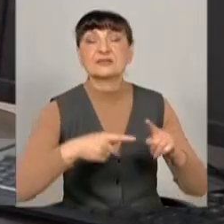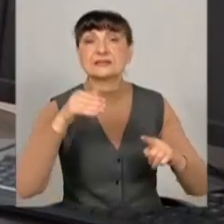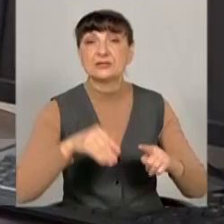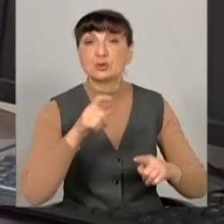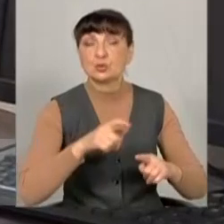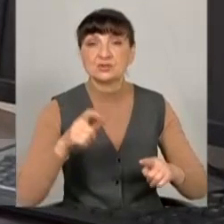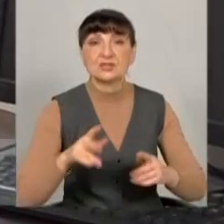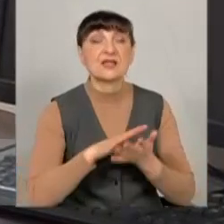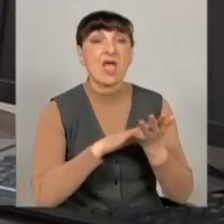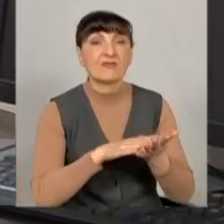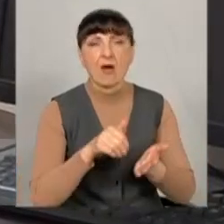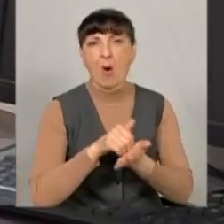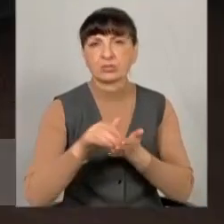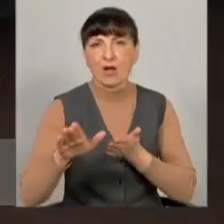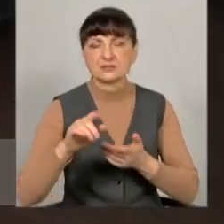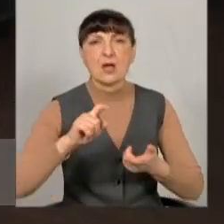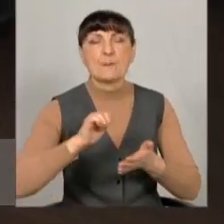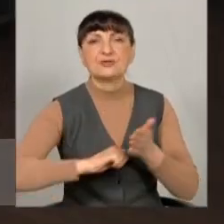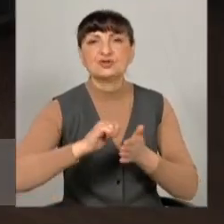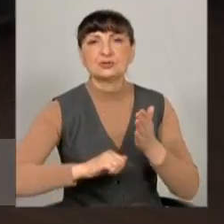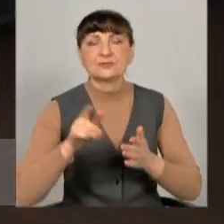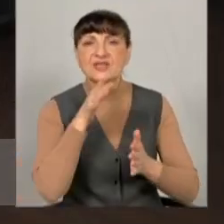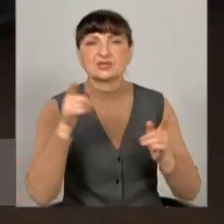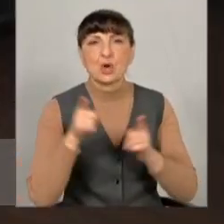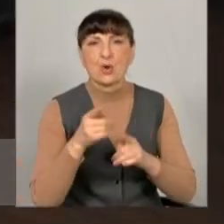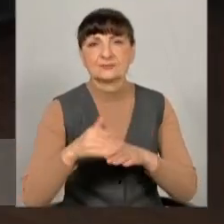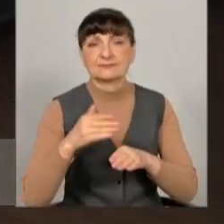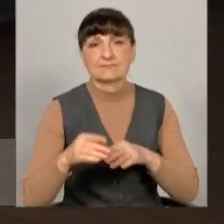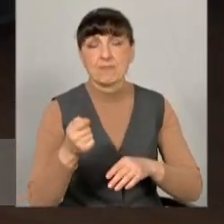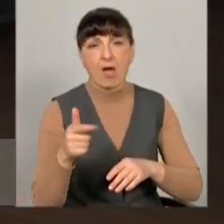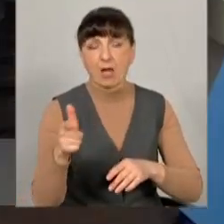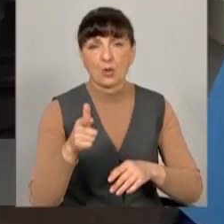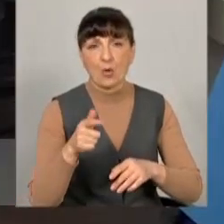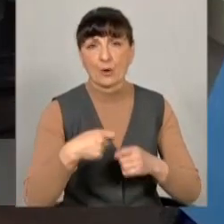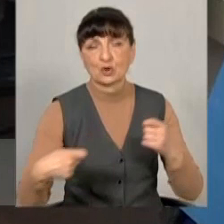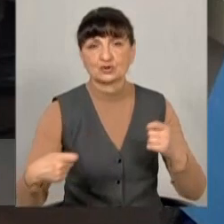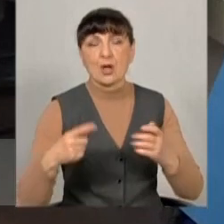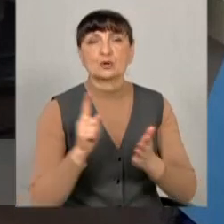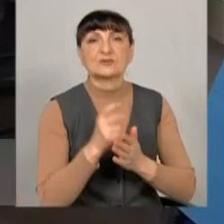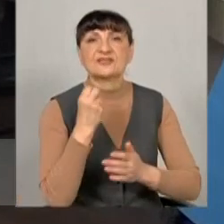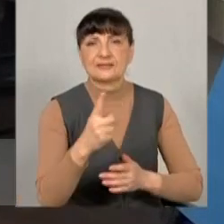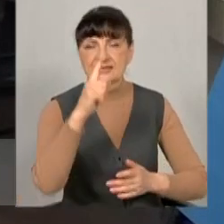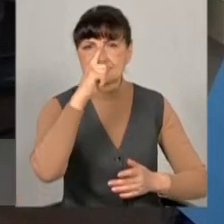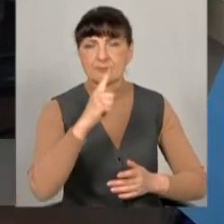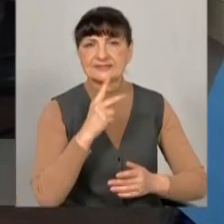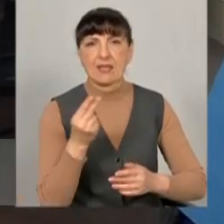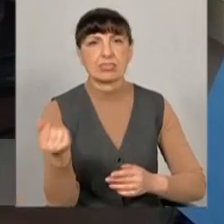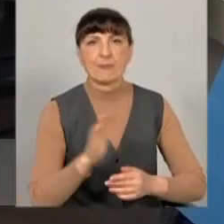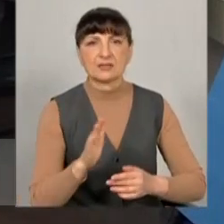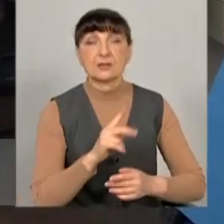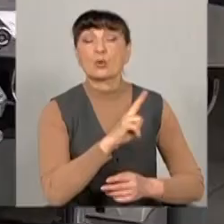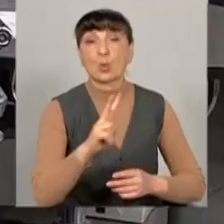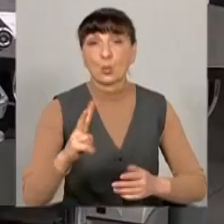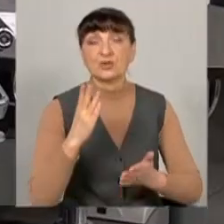2500 обратившимся отказали по причине малого срока просрочки. По правилам она должна превышать 12 месяцев. А у некоторых